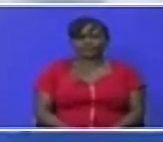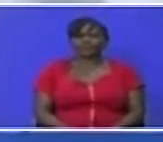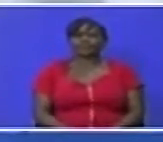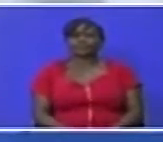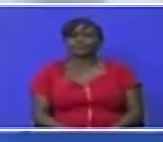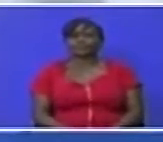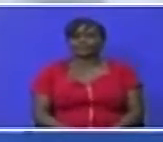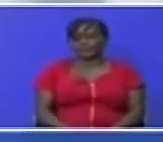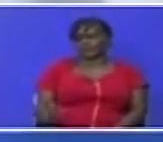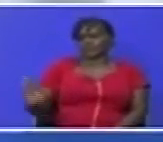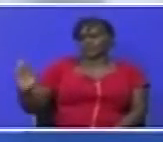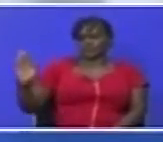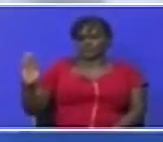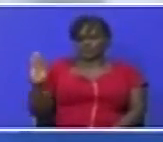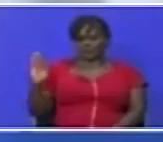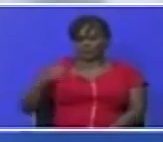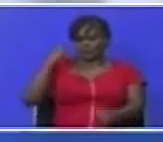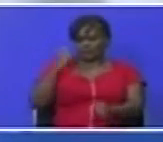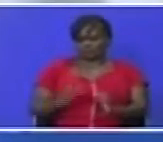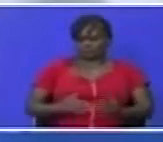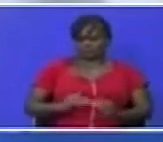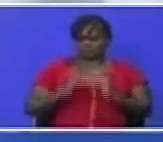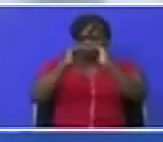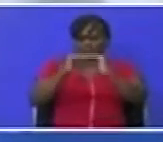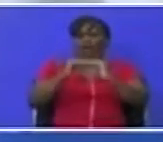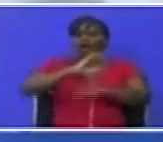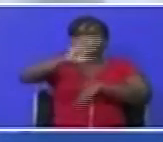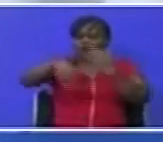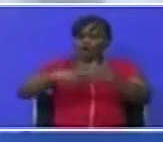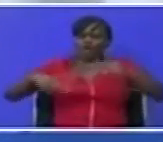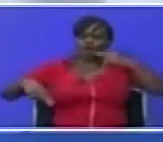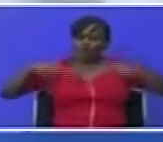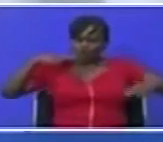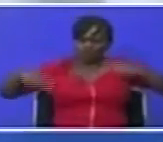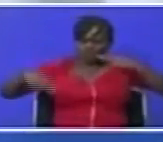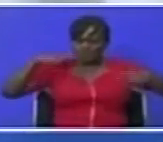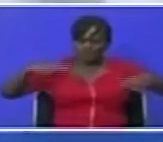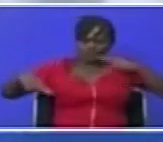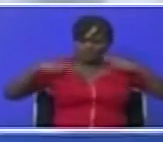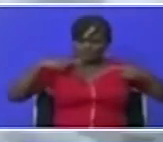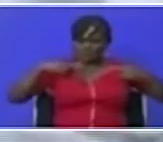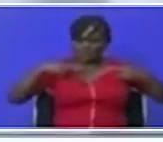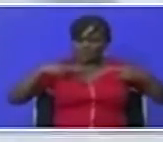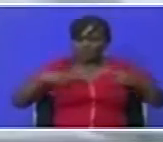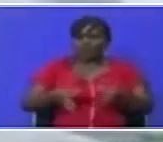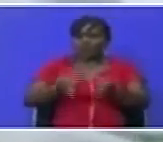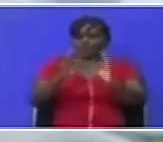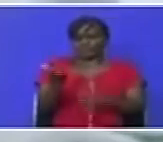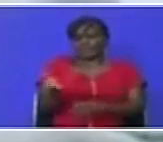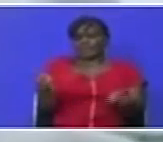Na security team ili kuhakikisha kwamba ile mikahawa yote ambayo kutakuwa na hao wakubwa, kwa sababu